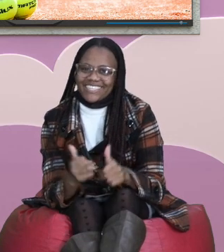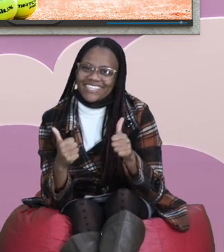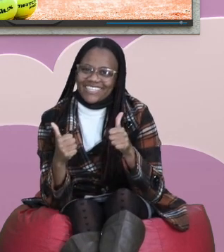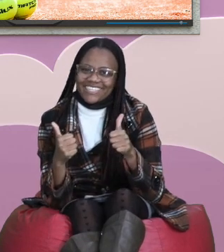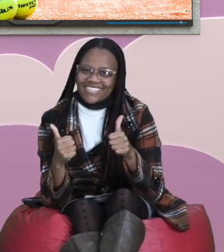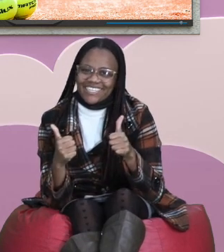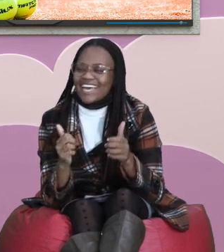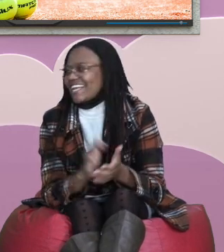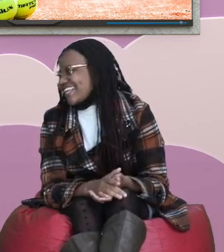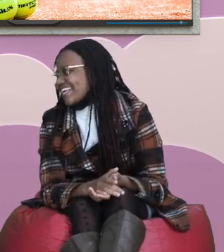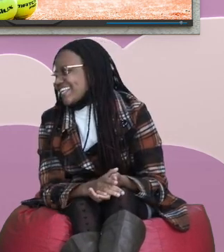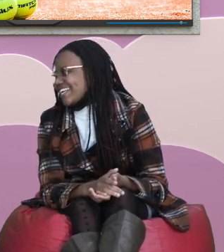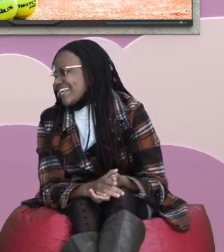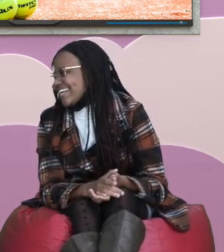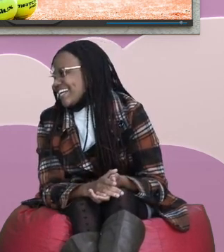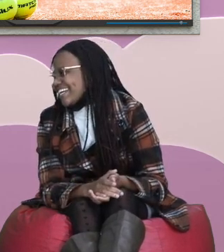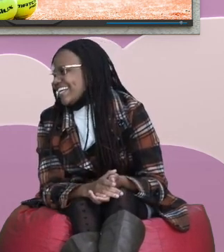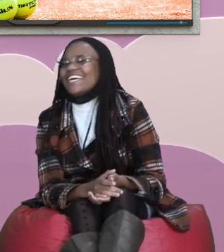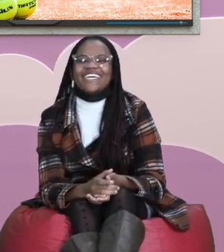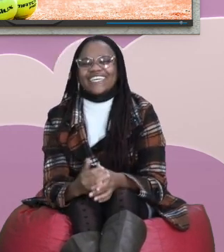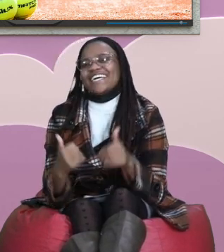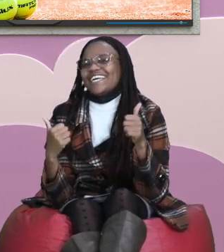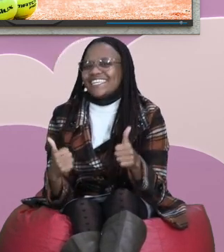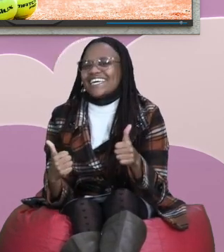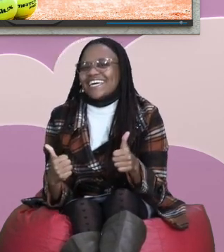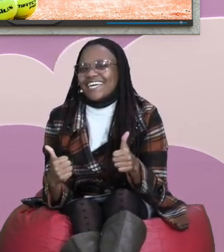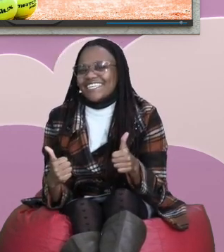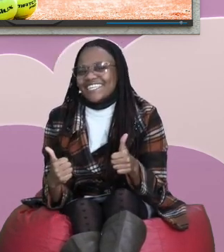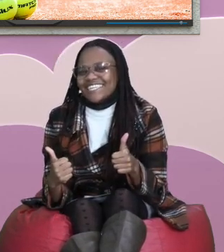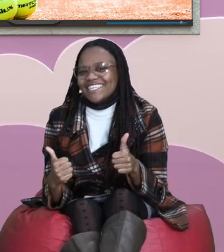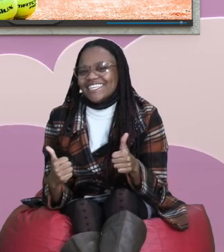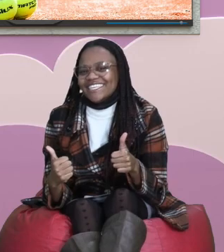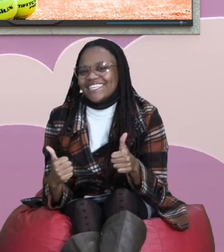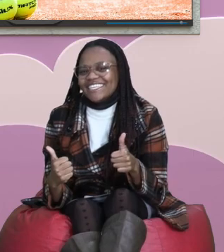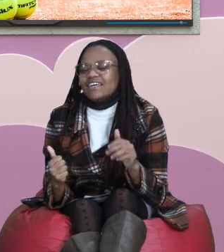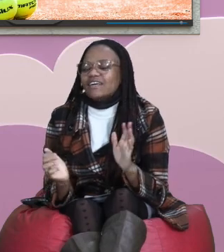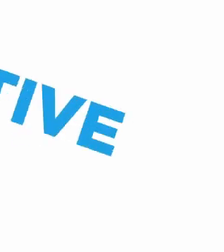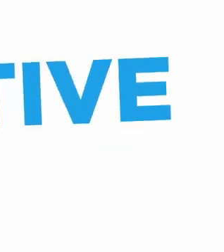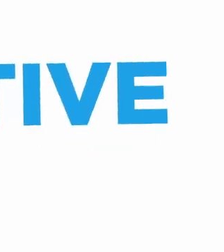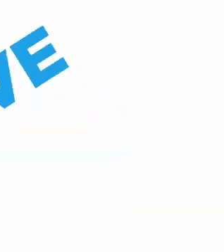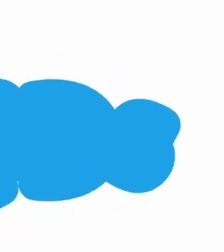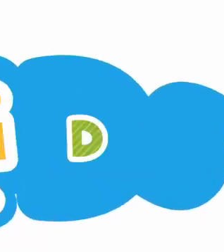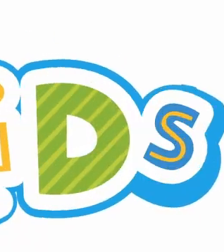hulle. Geniet dit. Geniet dit.